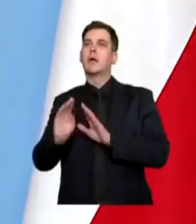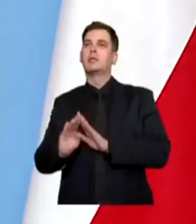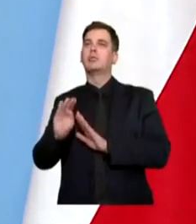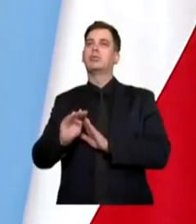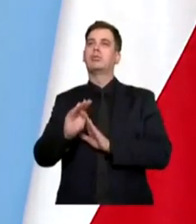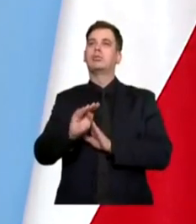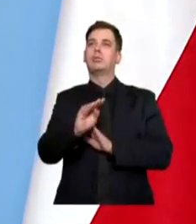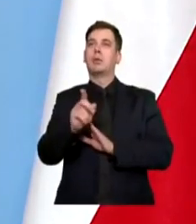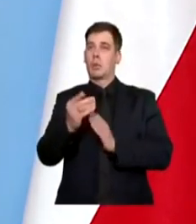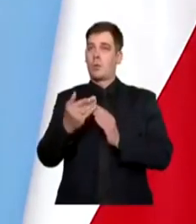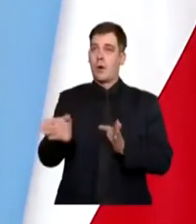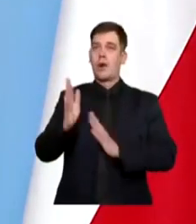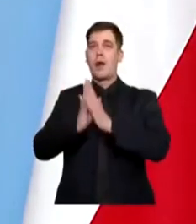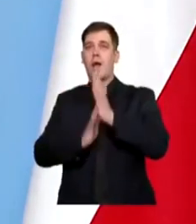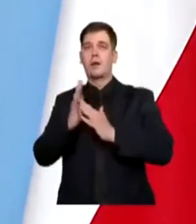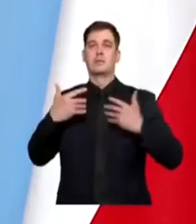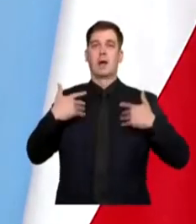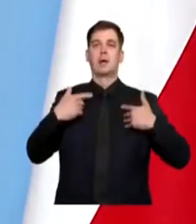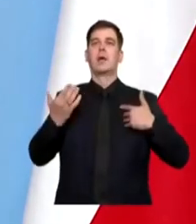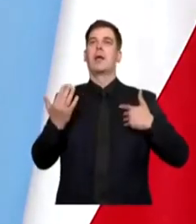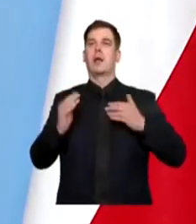etap wpłynął na ilość chorych i